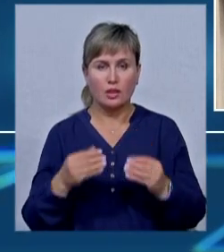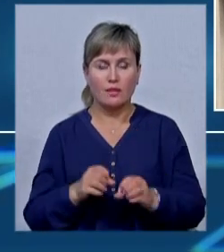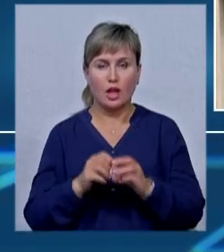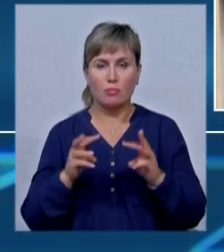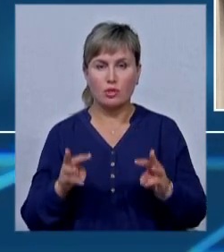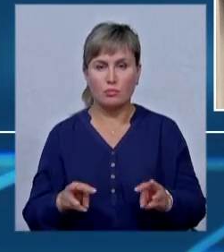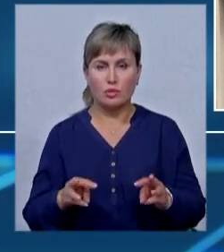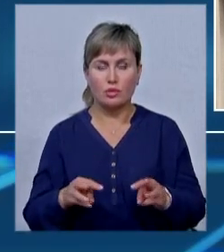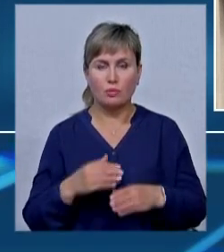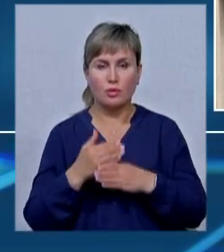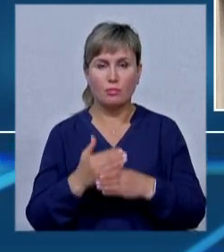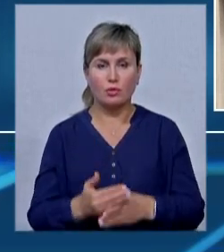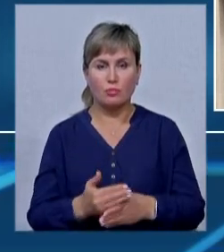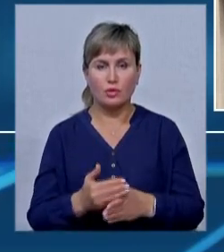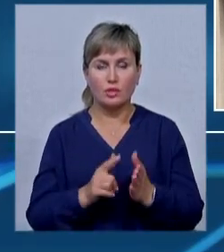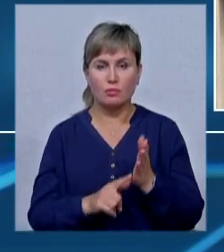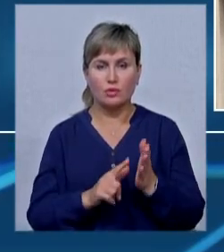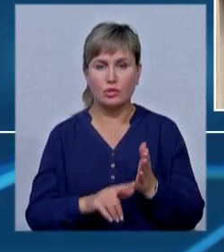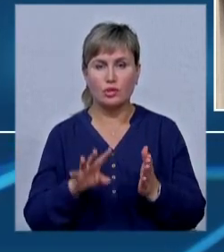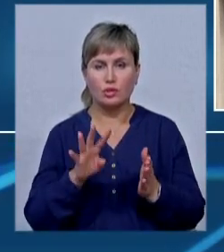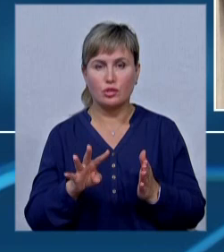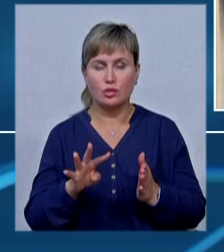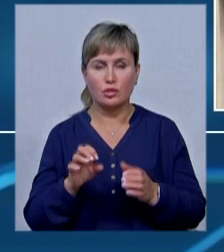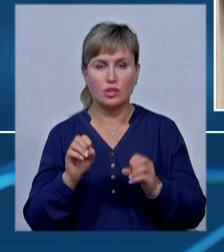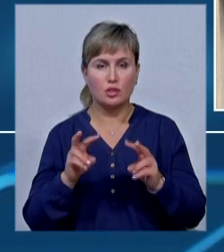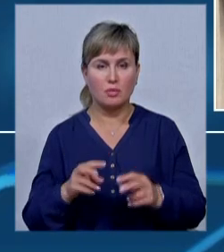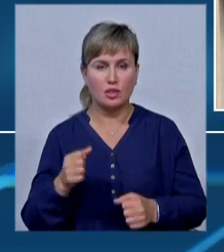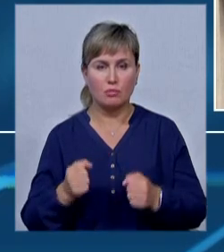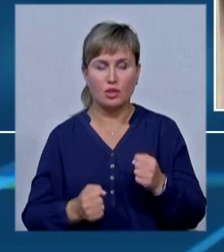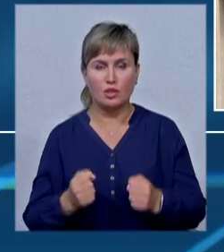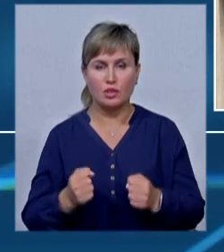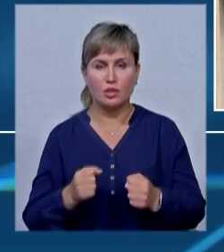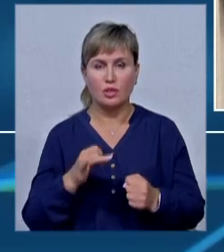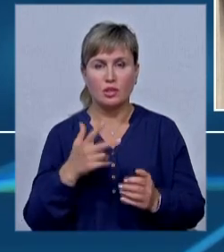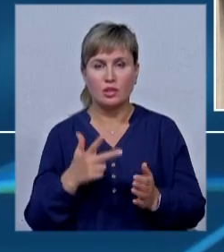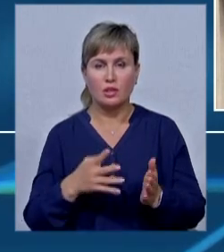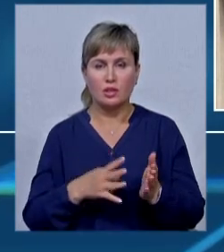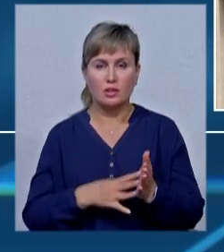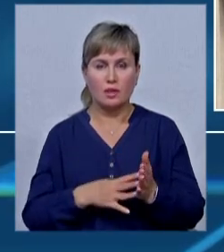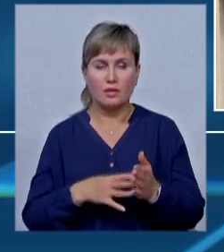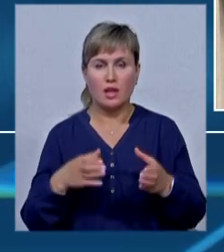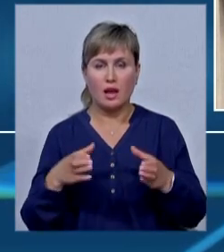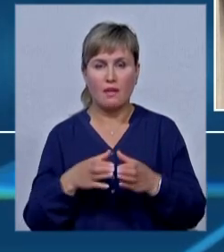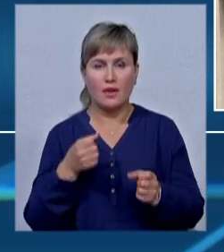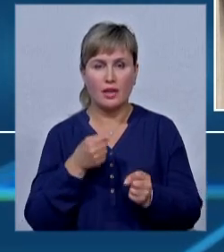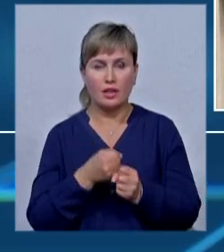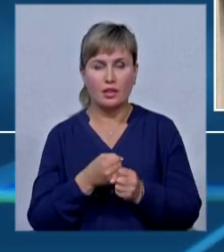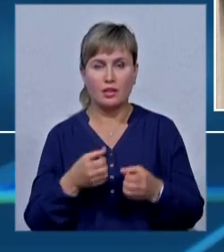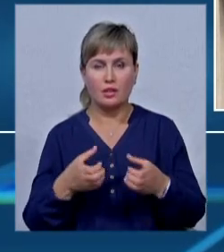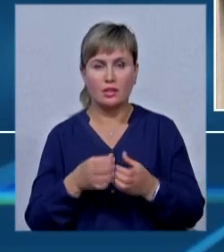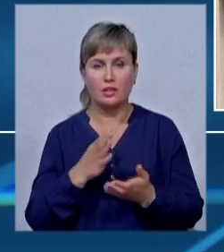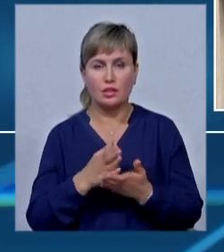обеспечивает при помощи 74 единиц спецтехники 39 аварийных бригад, состоящие